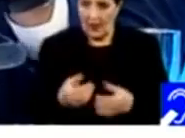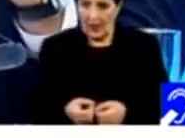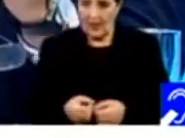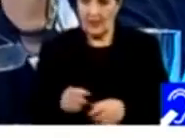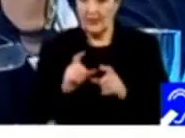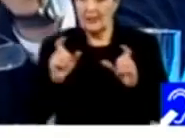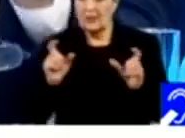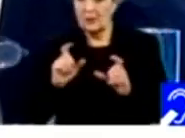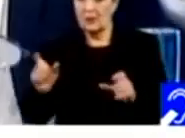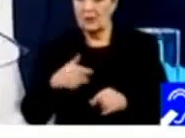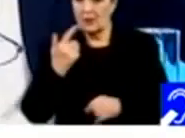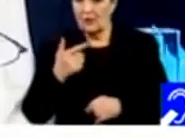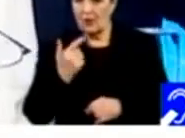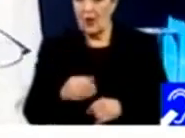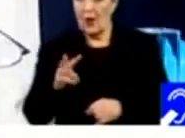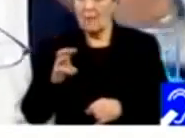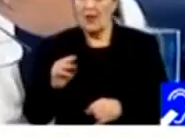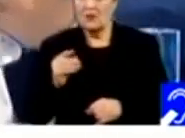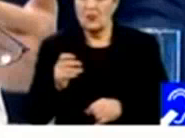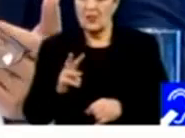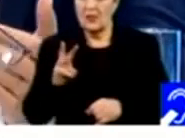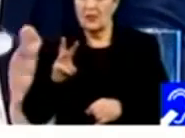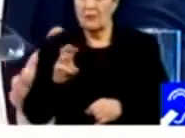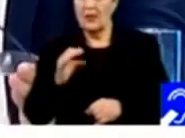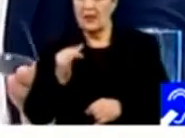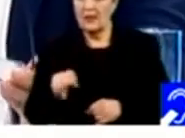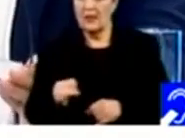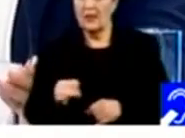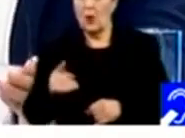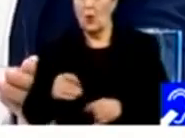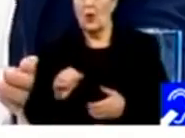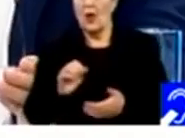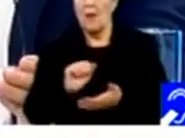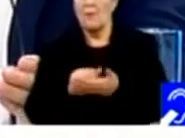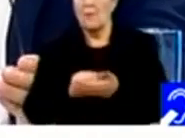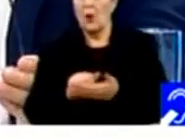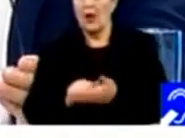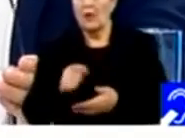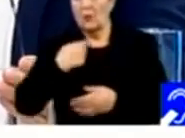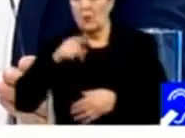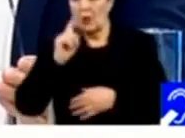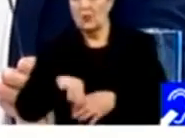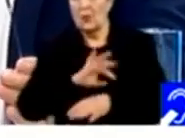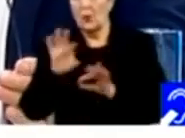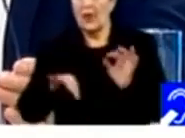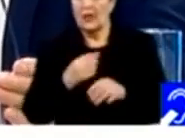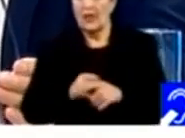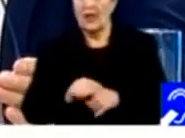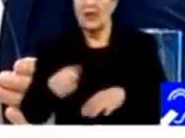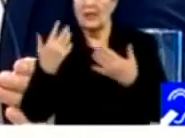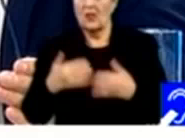instituții. Fie că este vorba despre MAI, primărie. Am semnat un memorandum care dă roade și dumneavoastră cunoașteți despre proiectele pe care le-am realizat